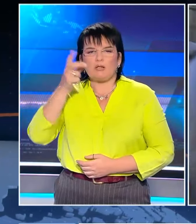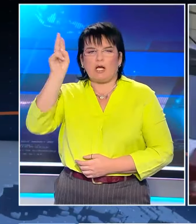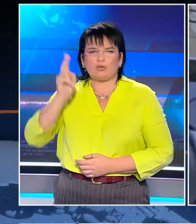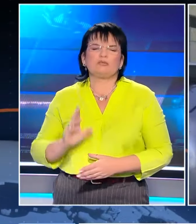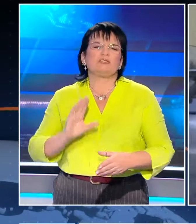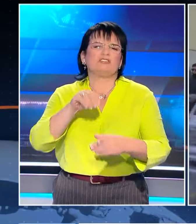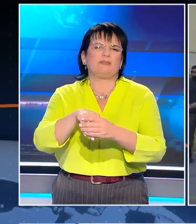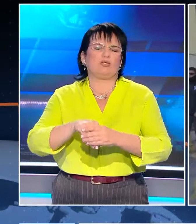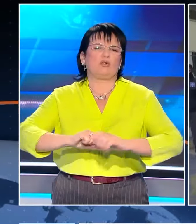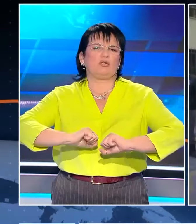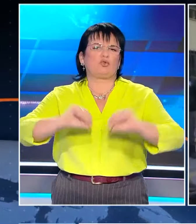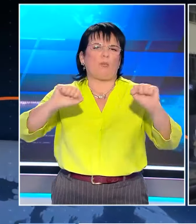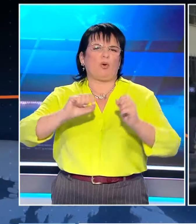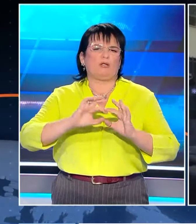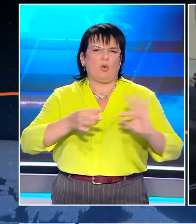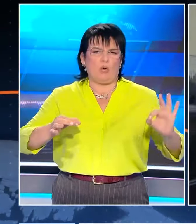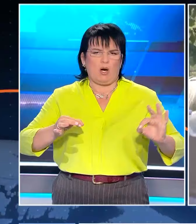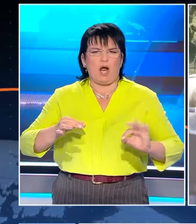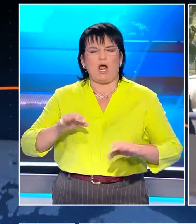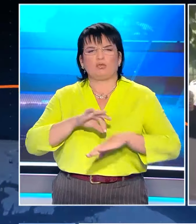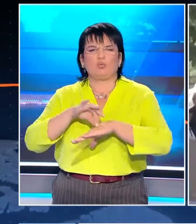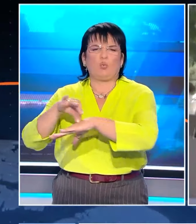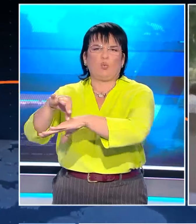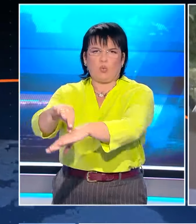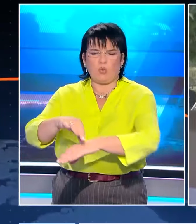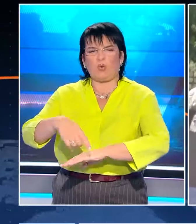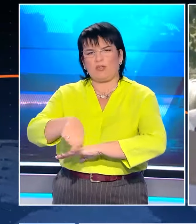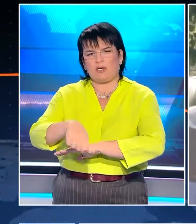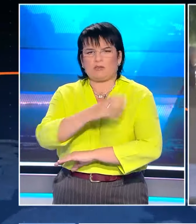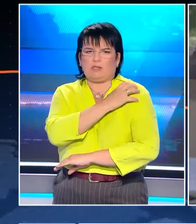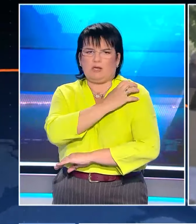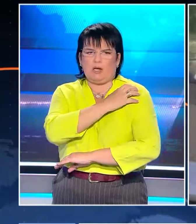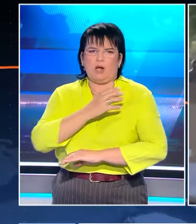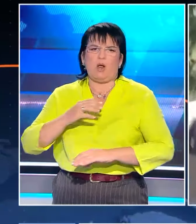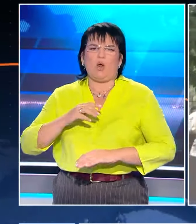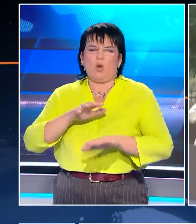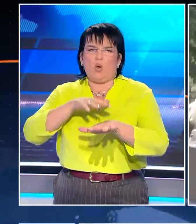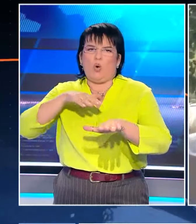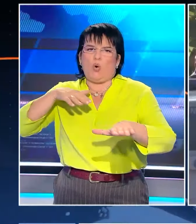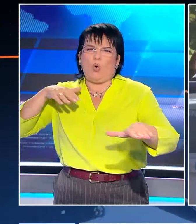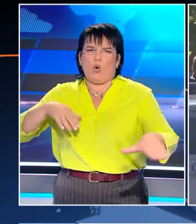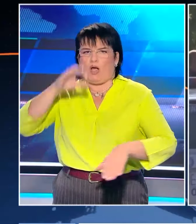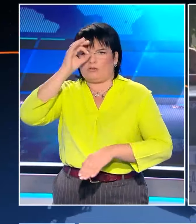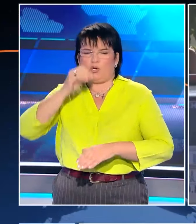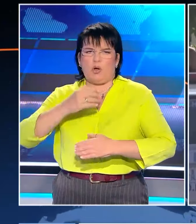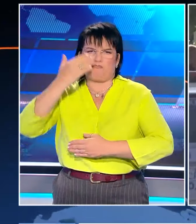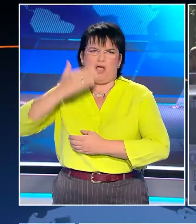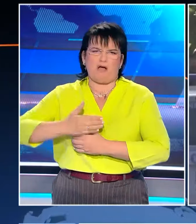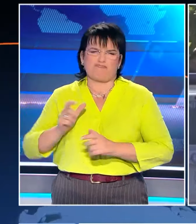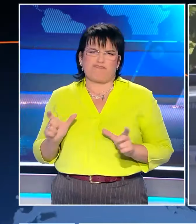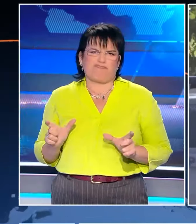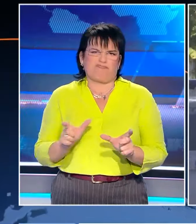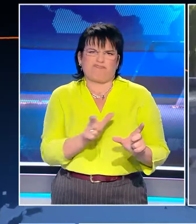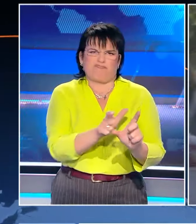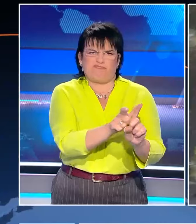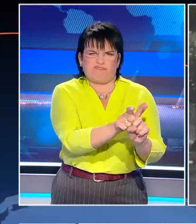για συμμετοχή σε τρομοκρατική οργάνωση μεταφέρεται στα δικαστήρια της πρώην σχολής Ευελπίδων, συνοδεία δεκάδων πάνωπλων αστυνομικών. Λίγη